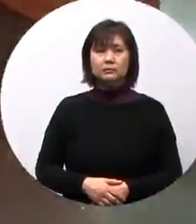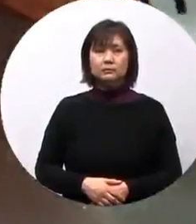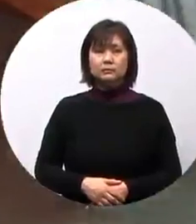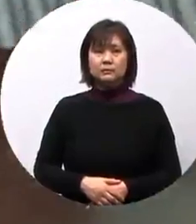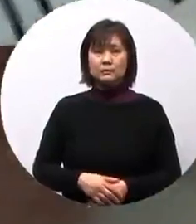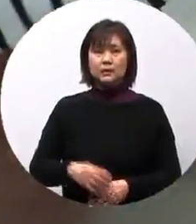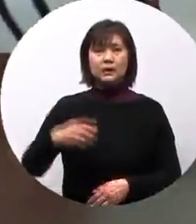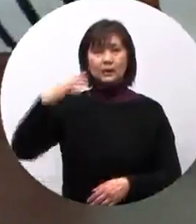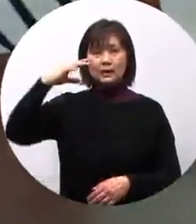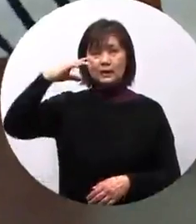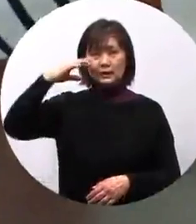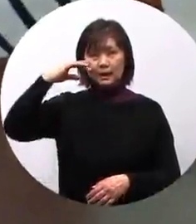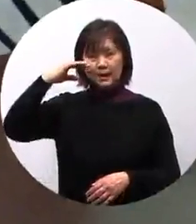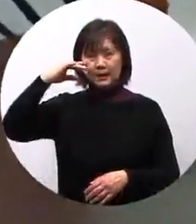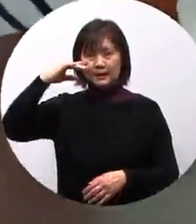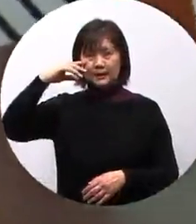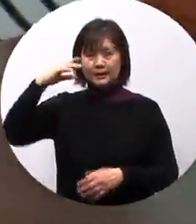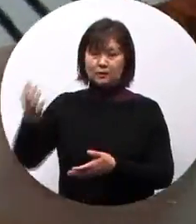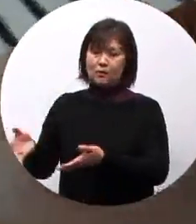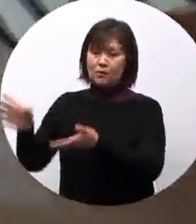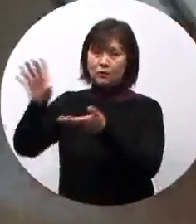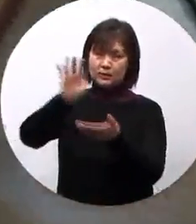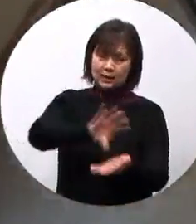では玉ねぎを入れます。